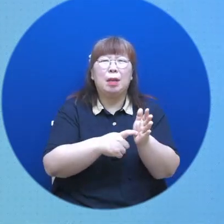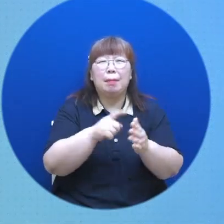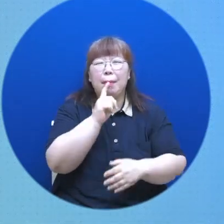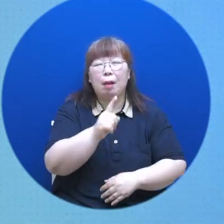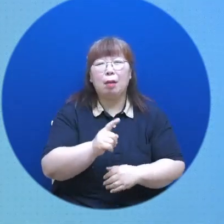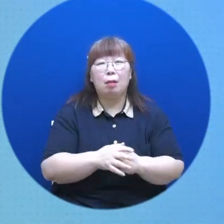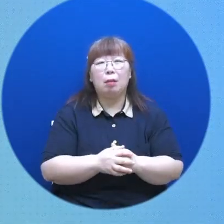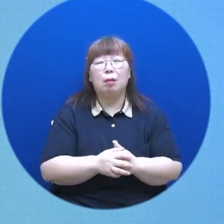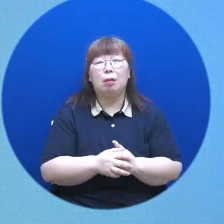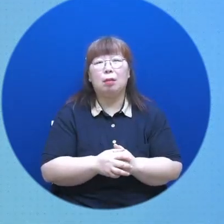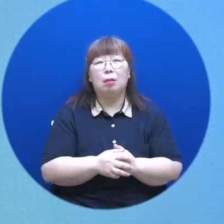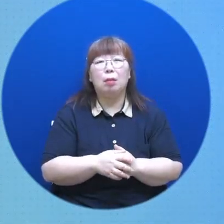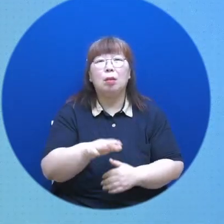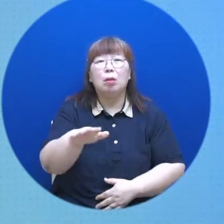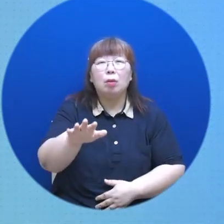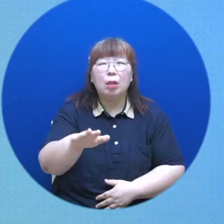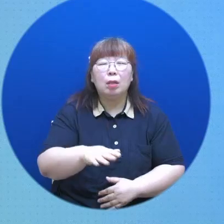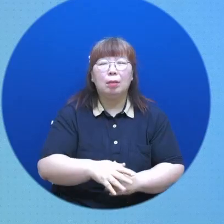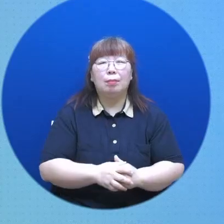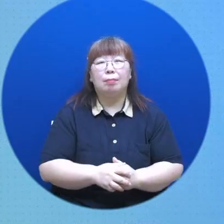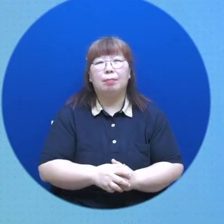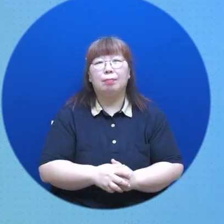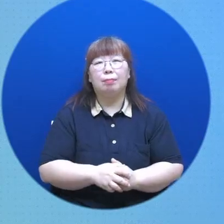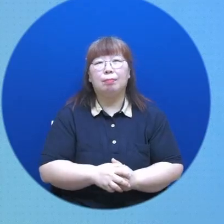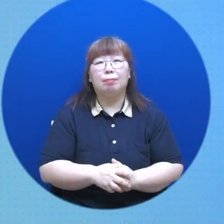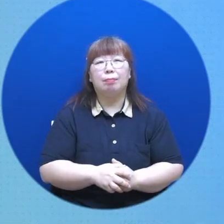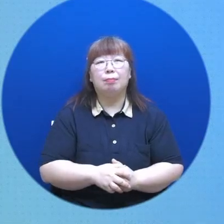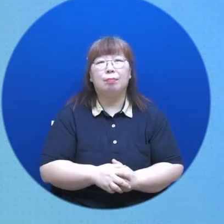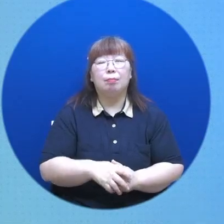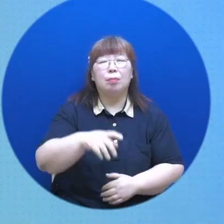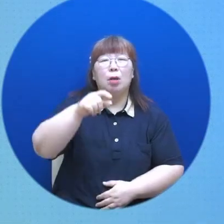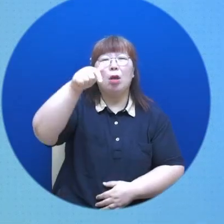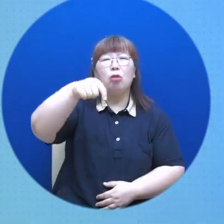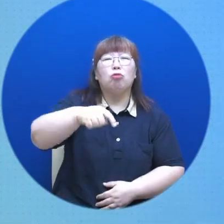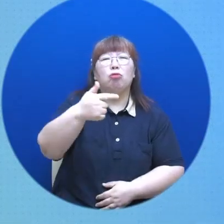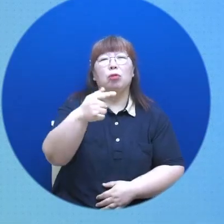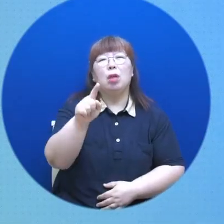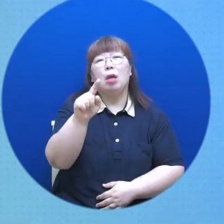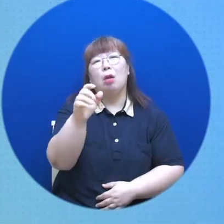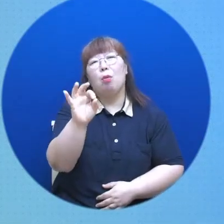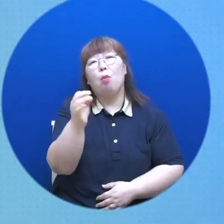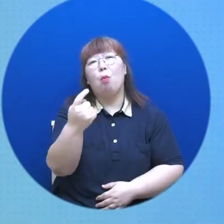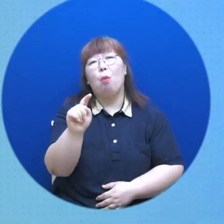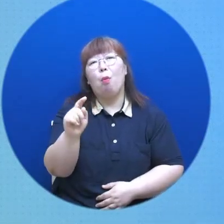이렇게 말씀하시는 거예요. 선교사님, 구나완 형제가